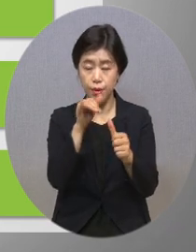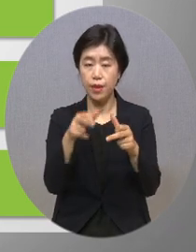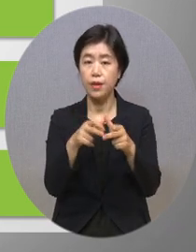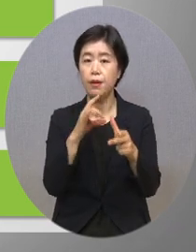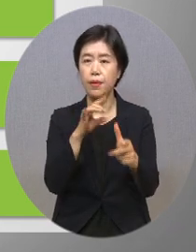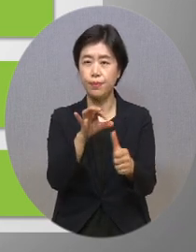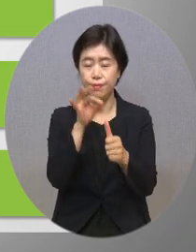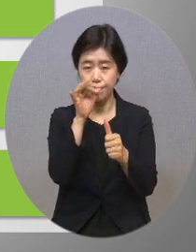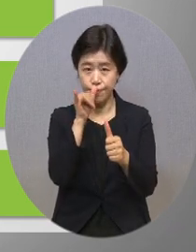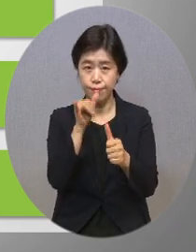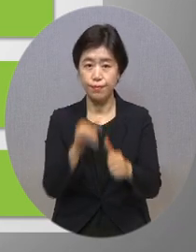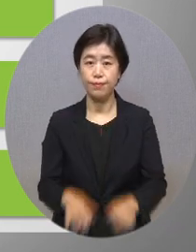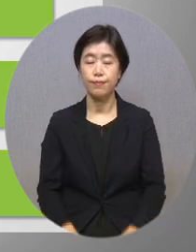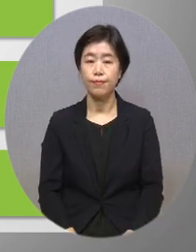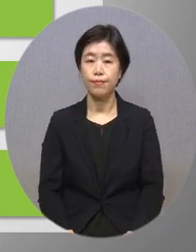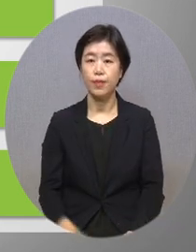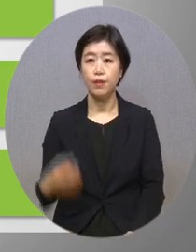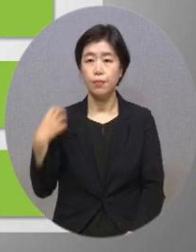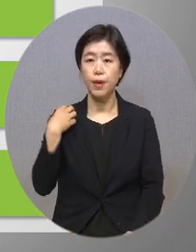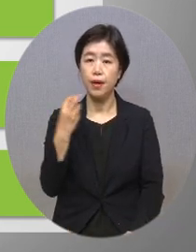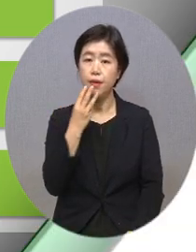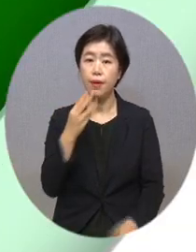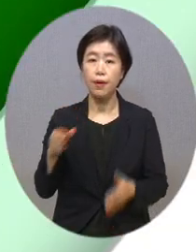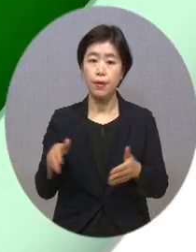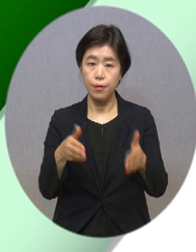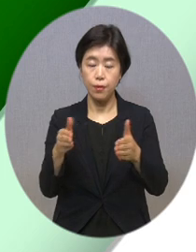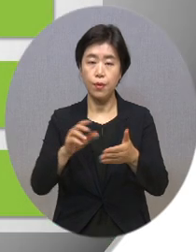기사는 경기 동부지사입니다.